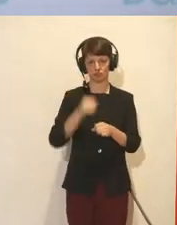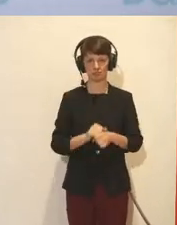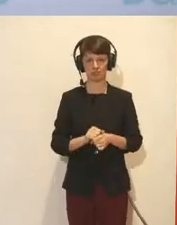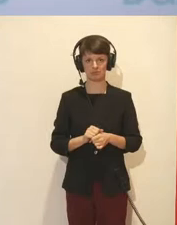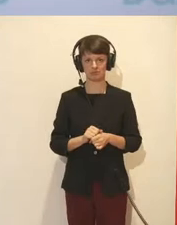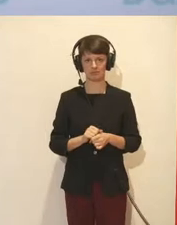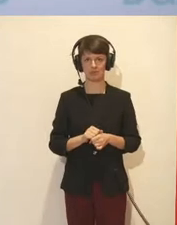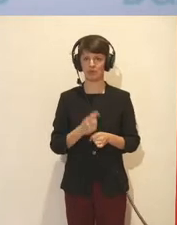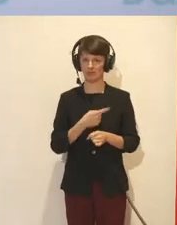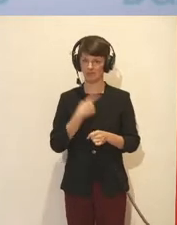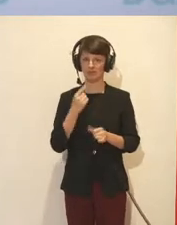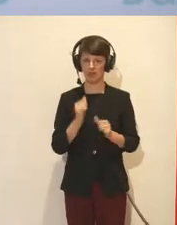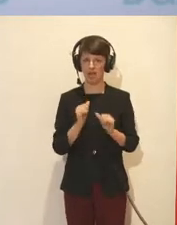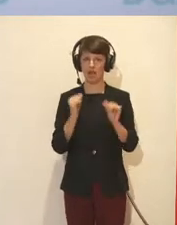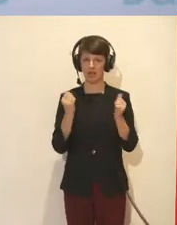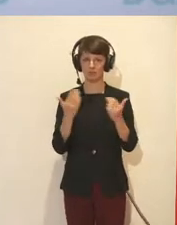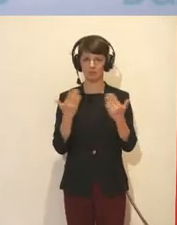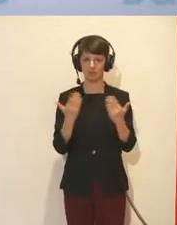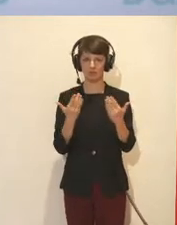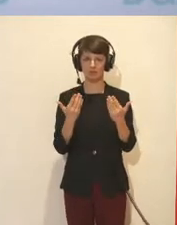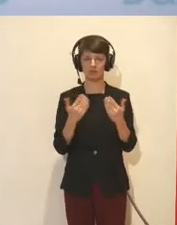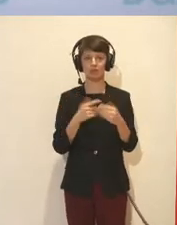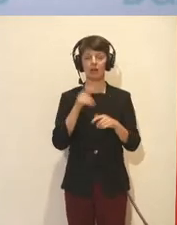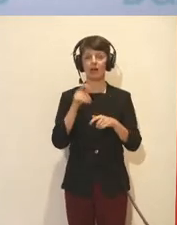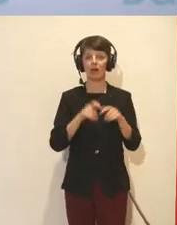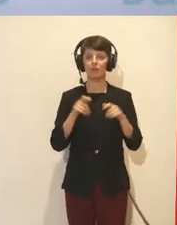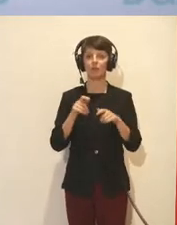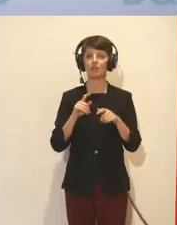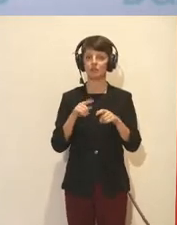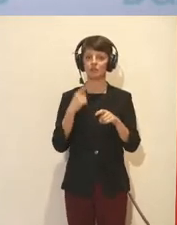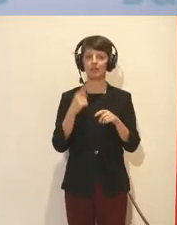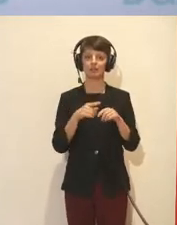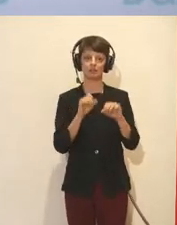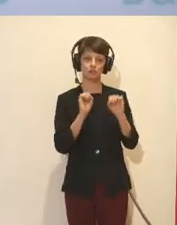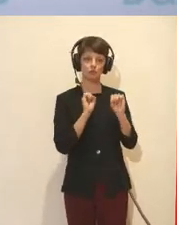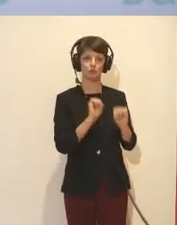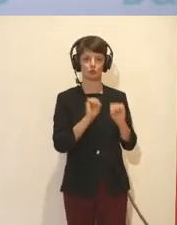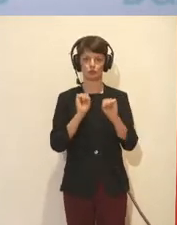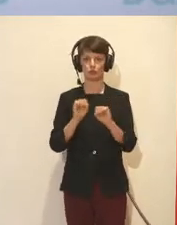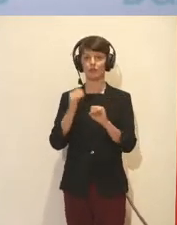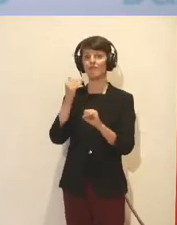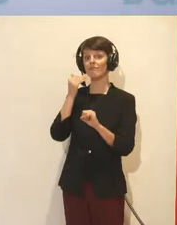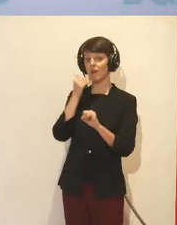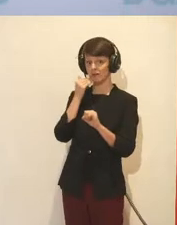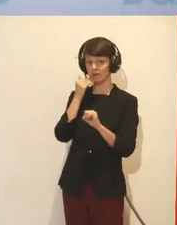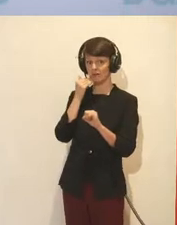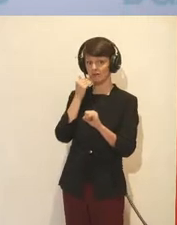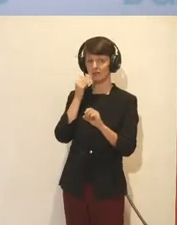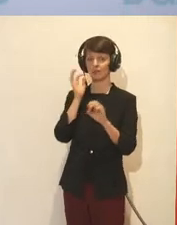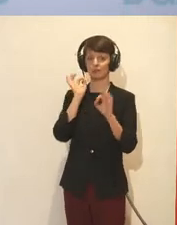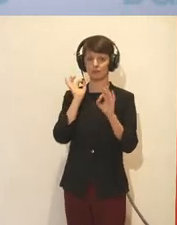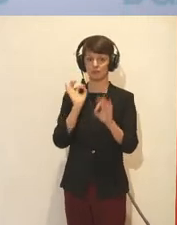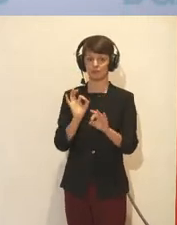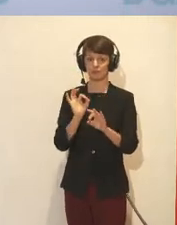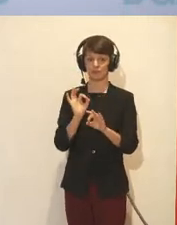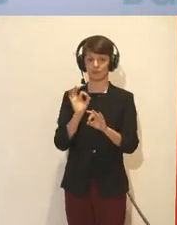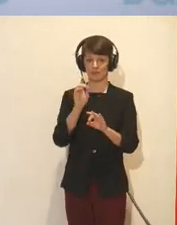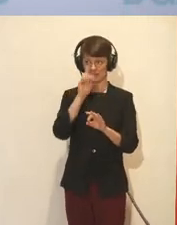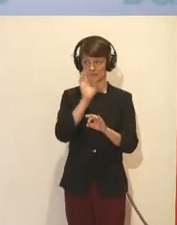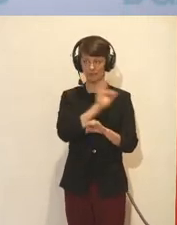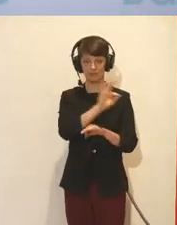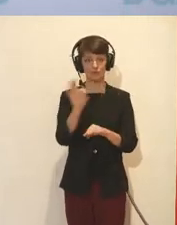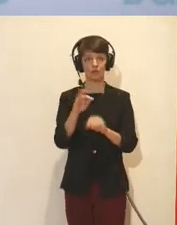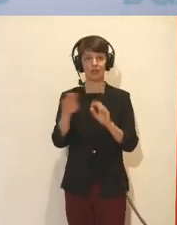auch immer wieder erlebt dass menschen dann besonders geschützt sind wenn für sie ordentliche